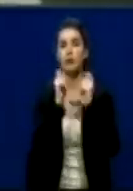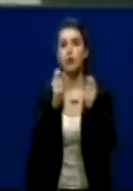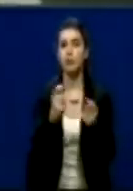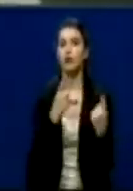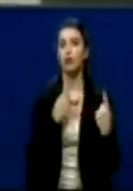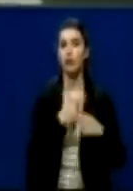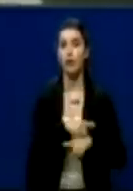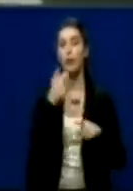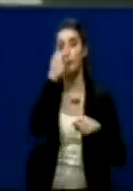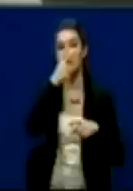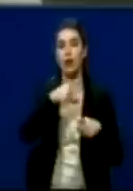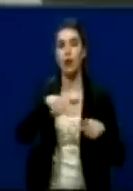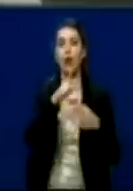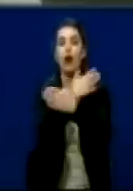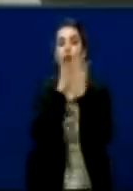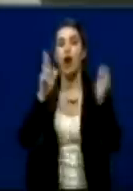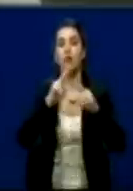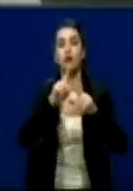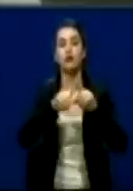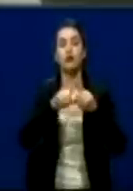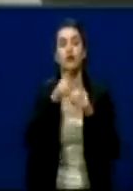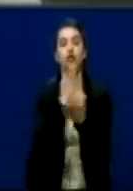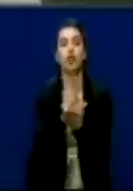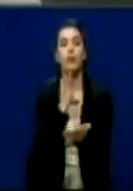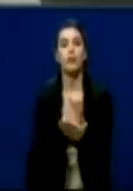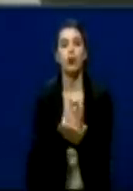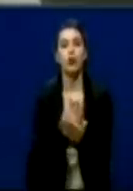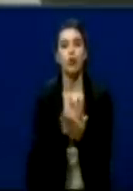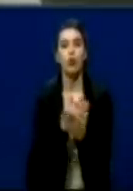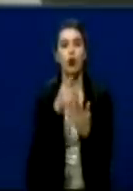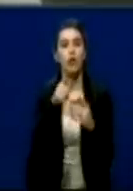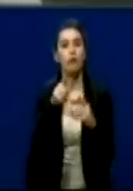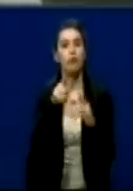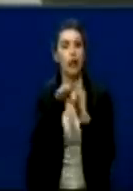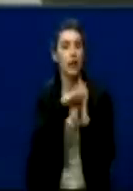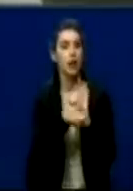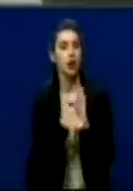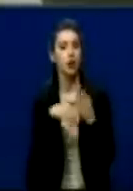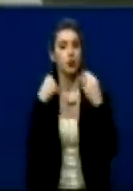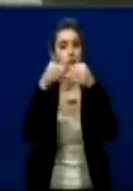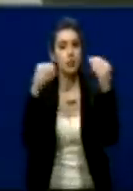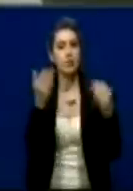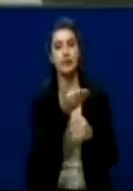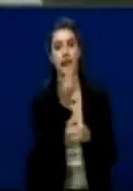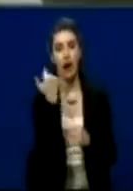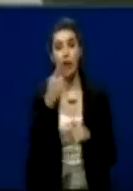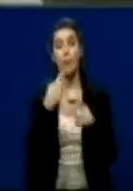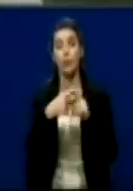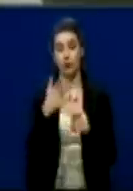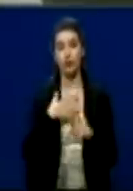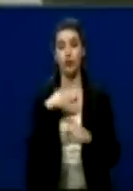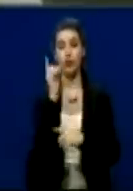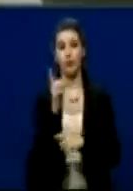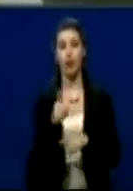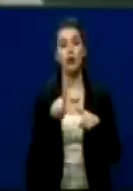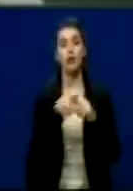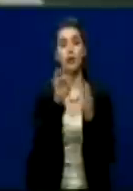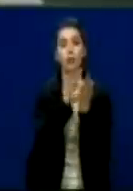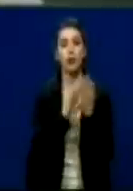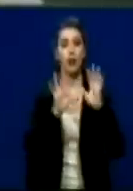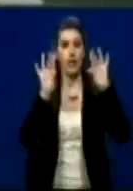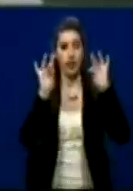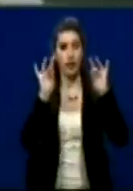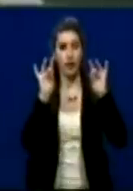dëgjimi publik si është praktik për shqyrtimin e gjitha ligjeve. Pra, vrejtje tona kanë qenë në paragraf 19,